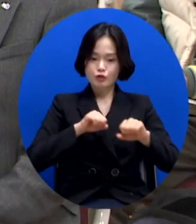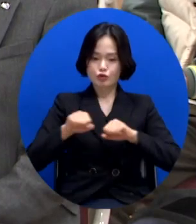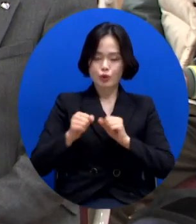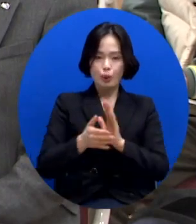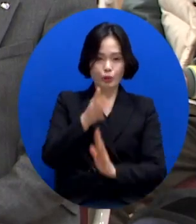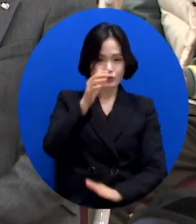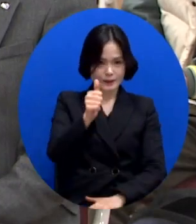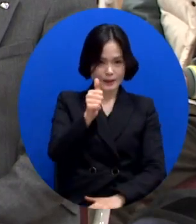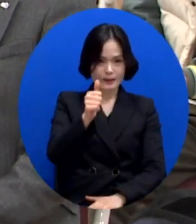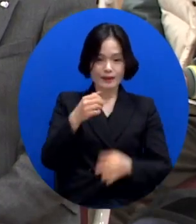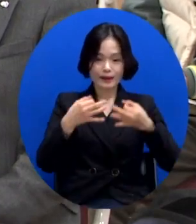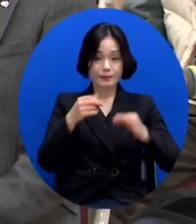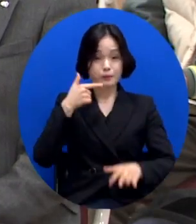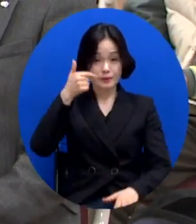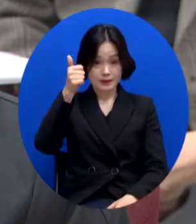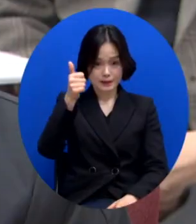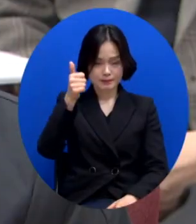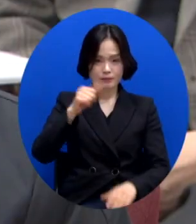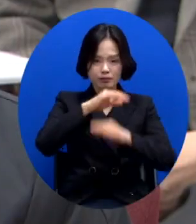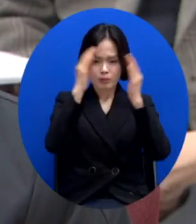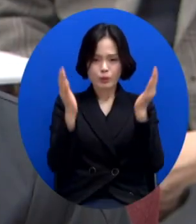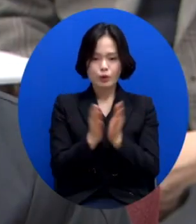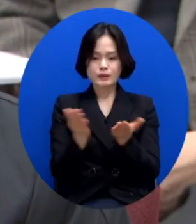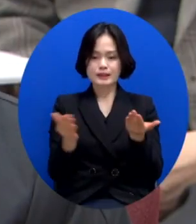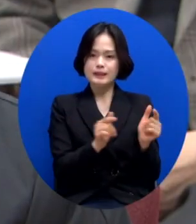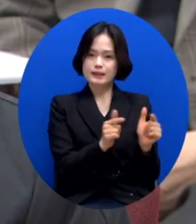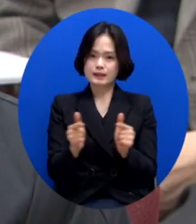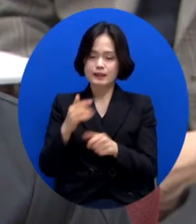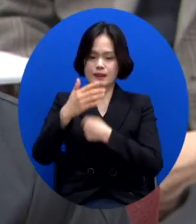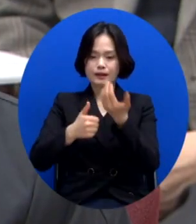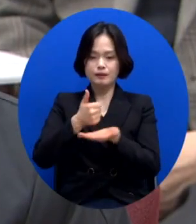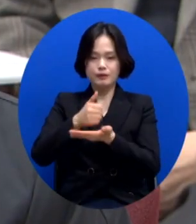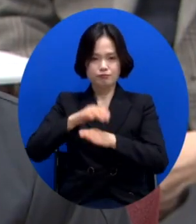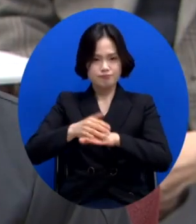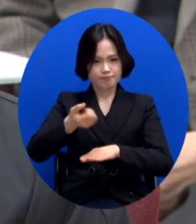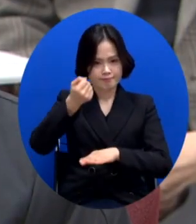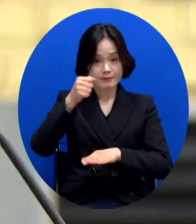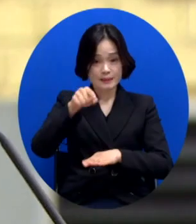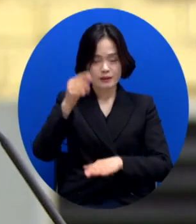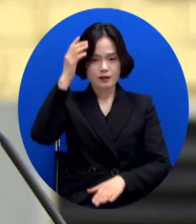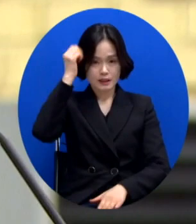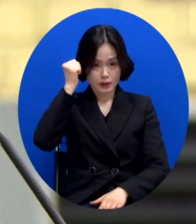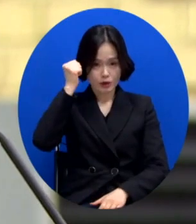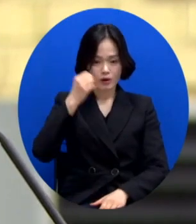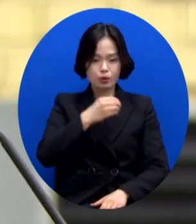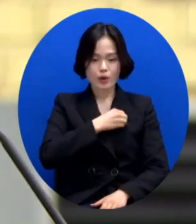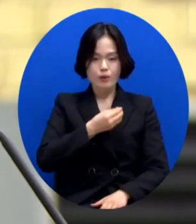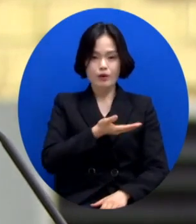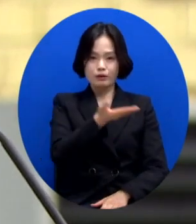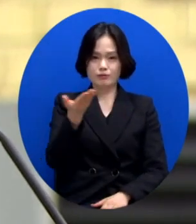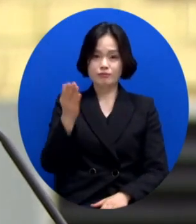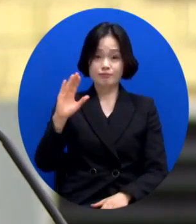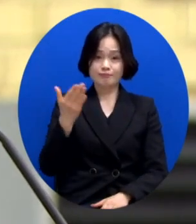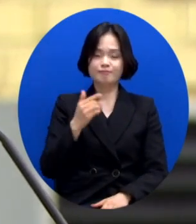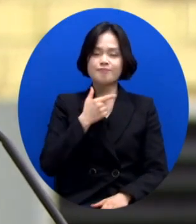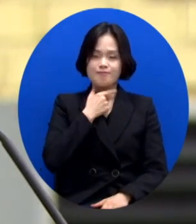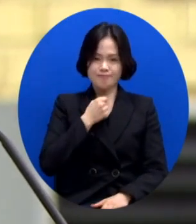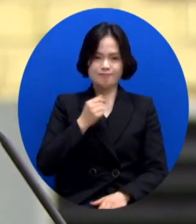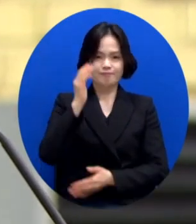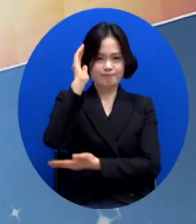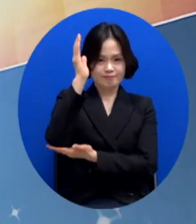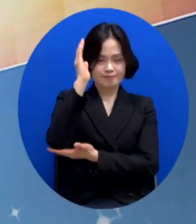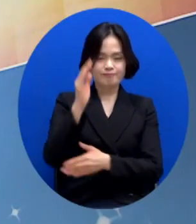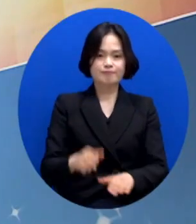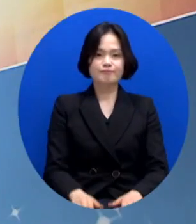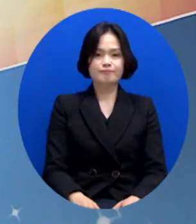모든 것이 하나님의 손에 달려 있음을 기억하고 살아가는 콜리 클럽 회원들이 되길 바란다 고 말씀을 전했습니다